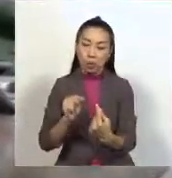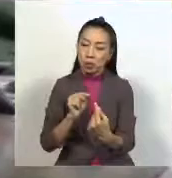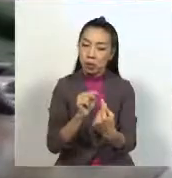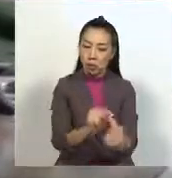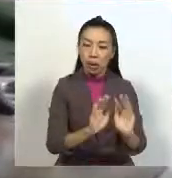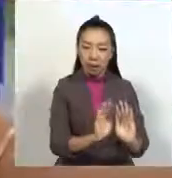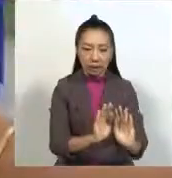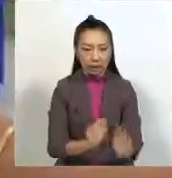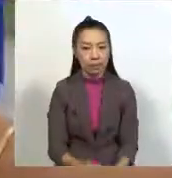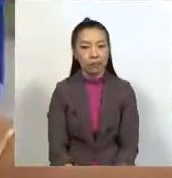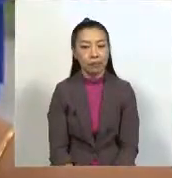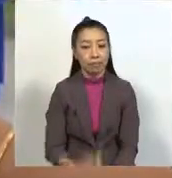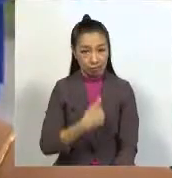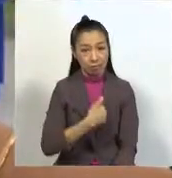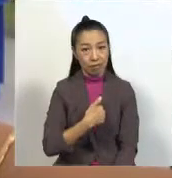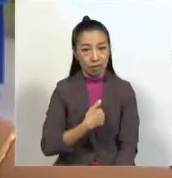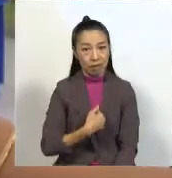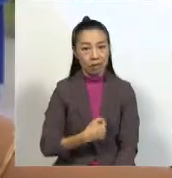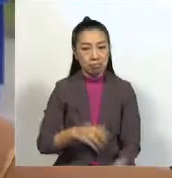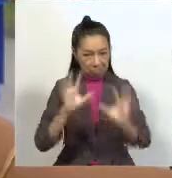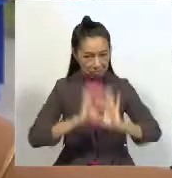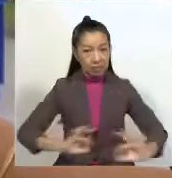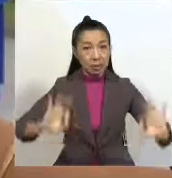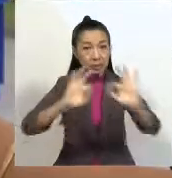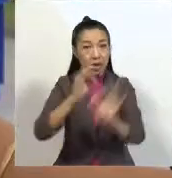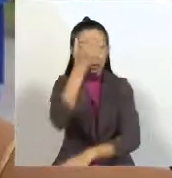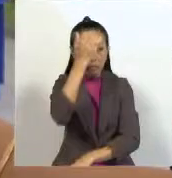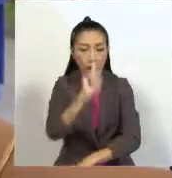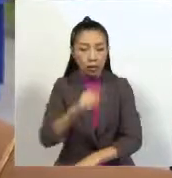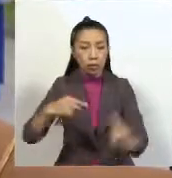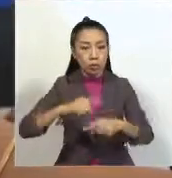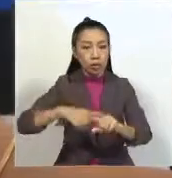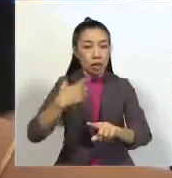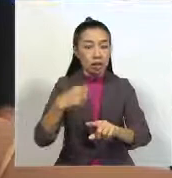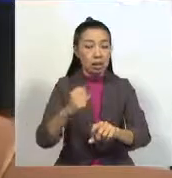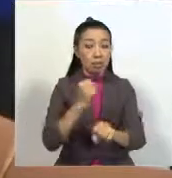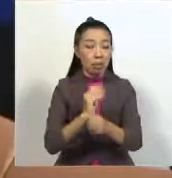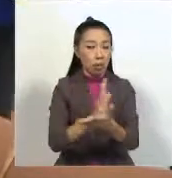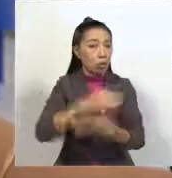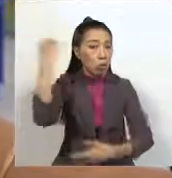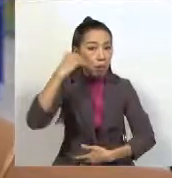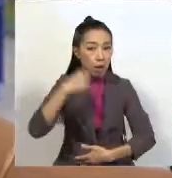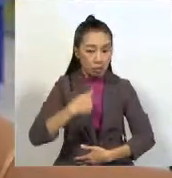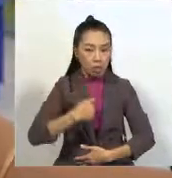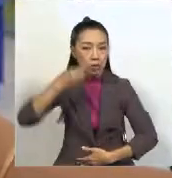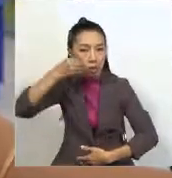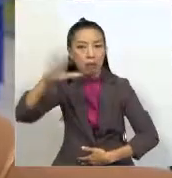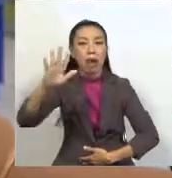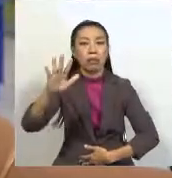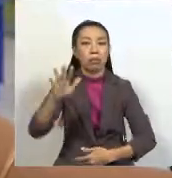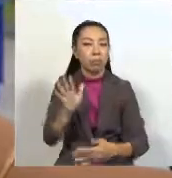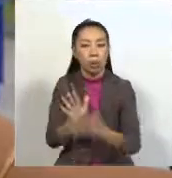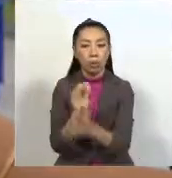อยู ่สำหรับหนูถือว่ามีความสำคัญมากค่ะเพราะว่าทุกศาสตร์เดือน10เนี่ยหนูจะต้องกลับบ้านเพื่อไปท